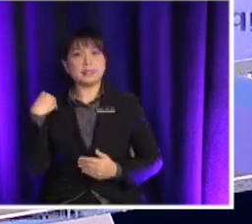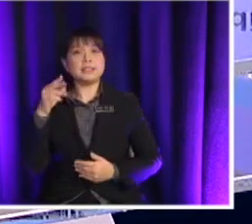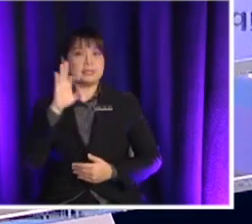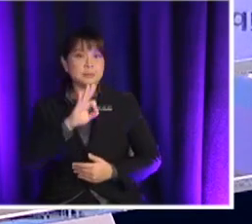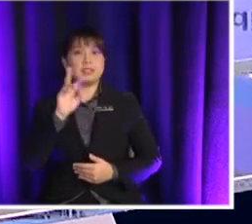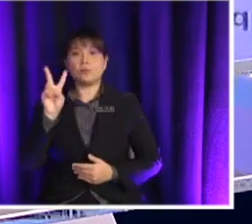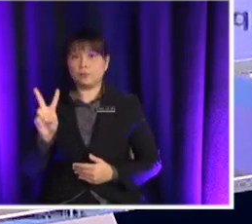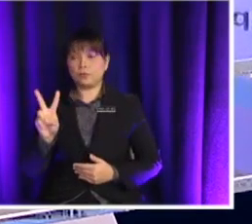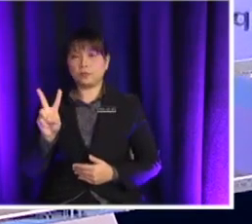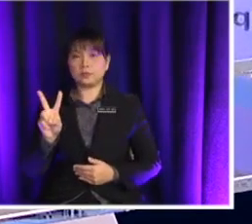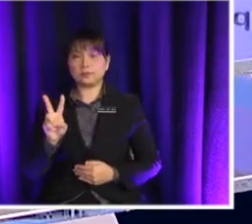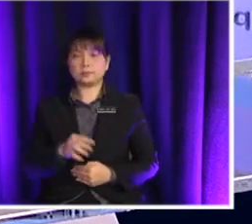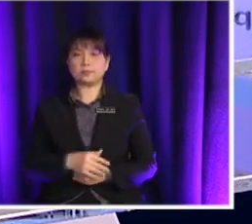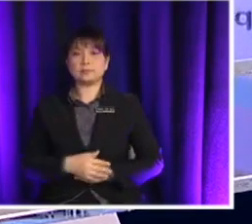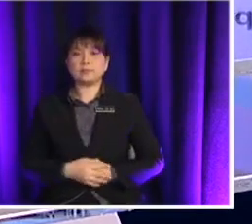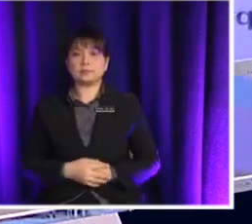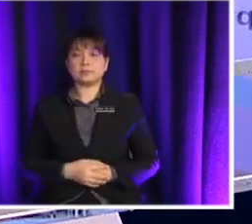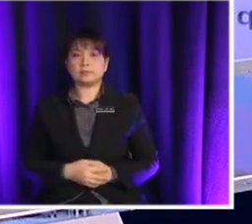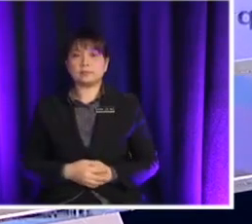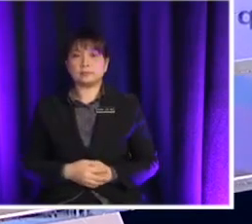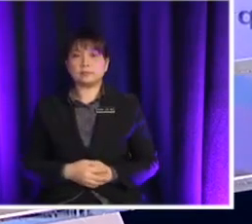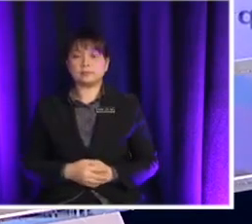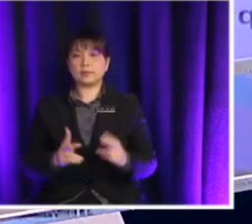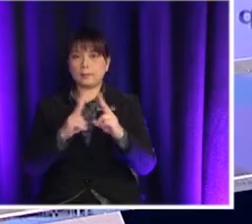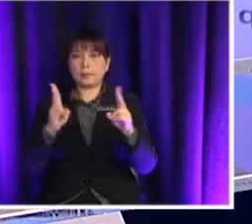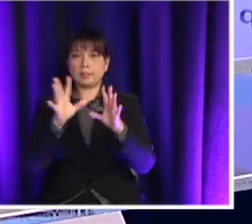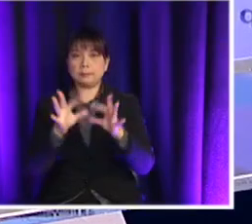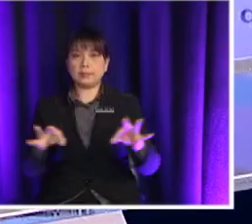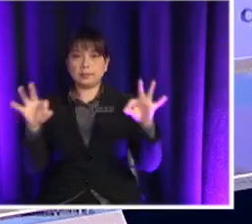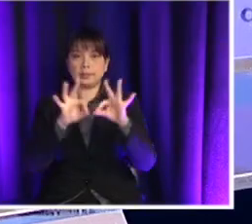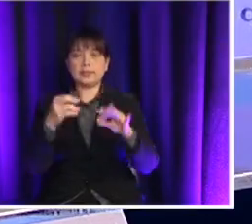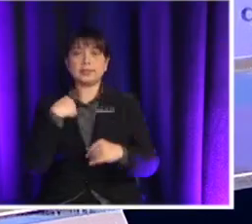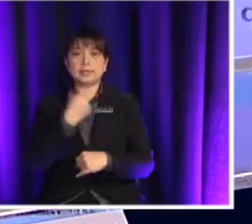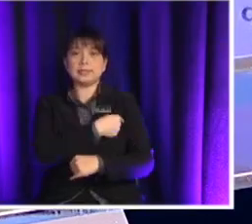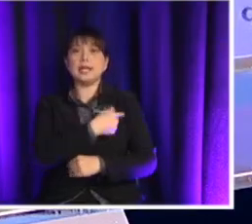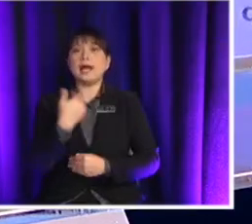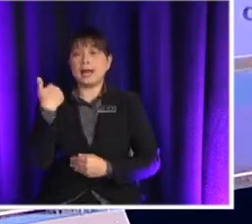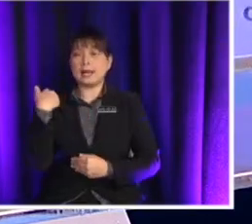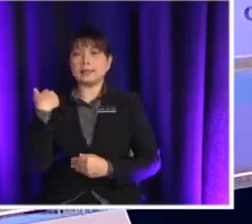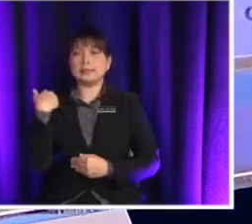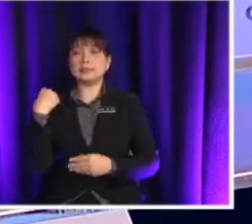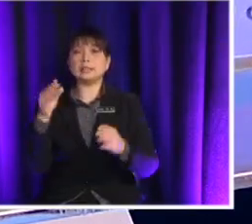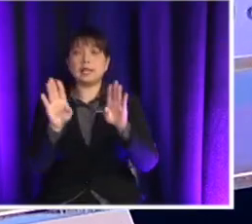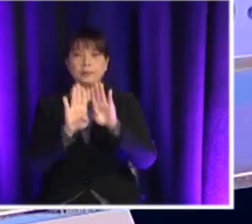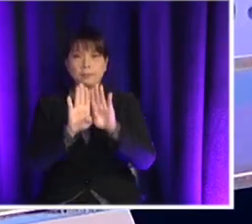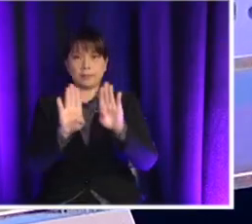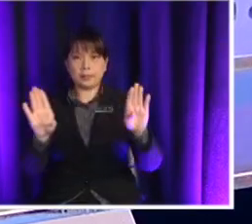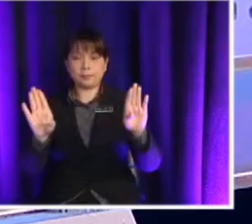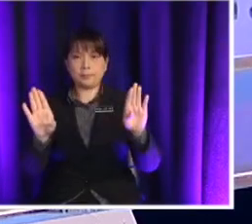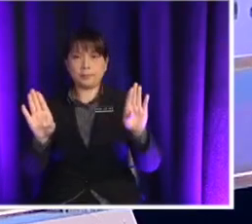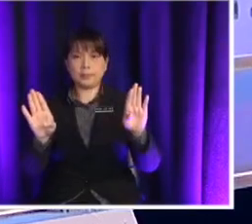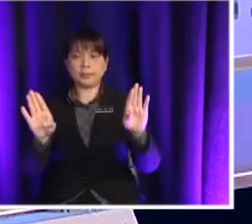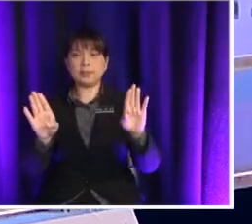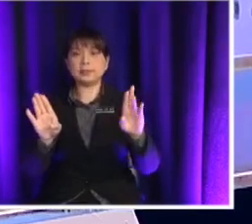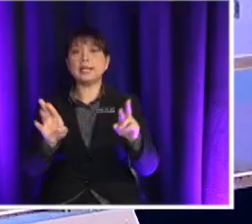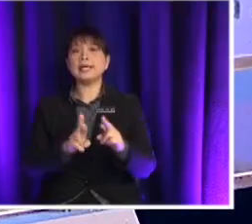dah nilai dia dah berkurang kan. Dan yang paling penting Aiman, kita ada breadboard ni ataupun papan reka ni. Boleh saya pegang, cikgu? Okey, boleh